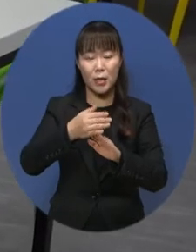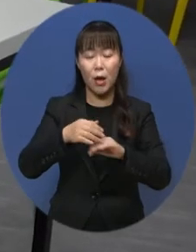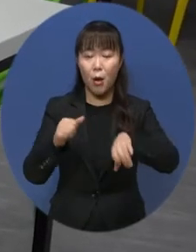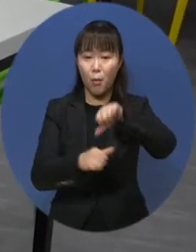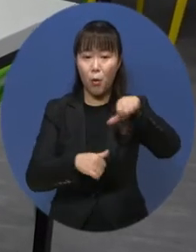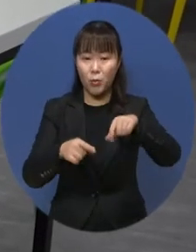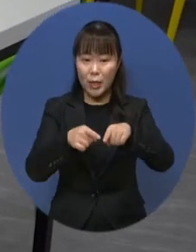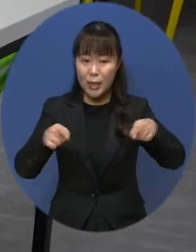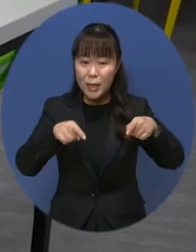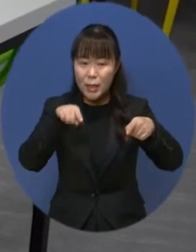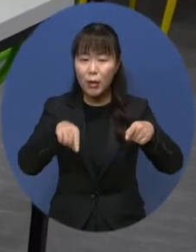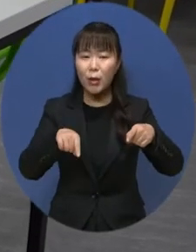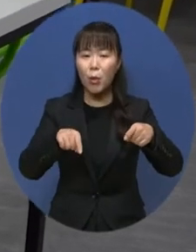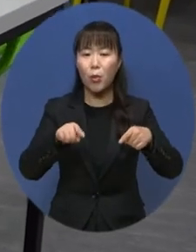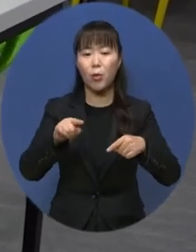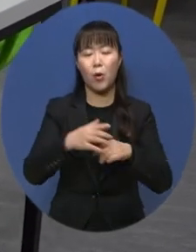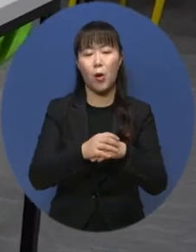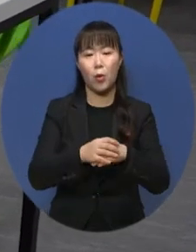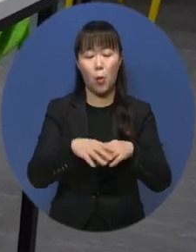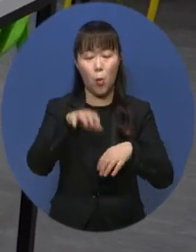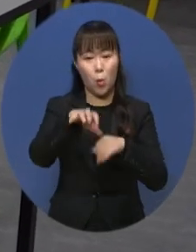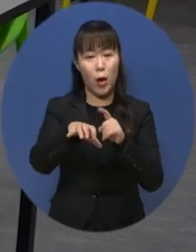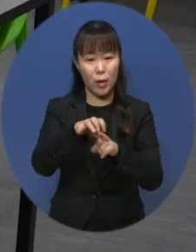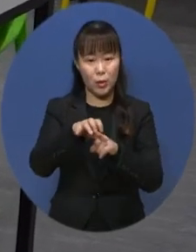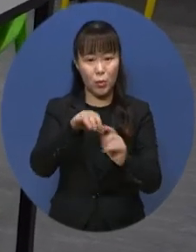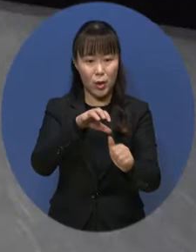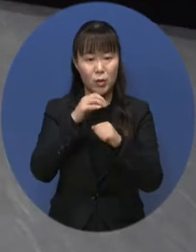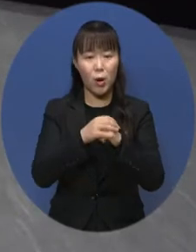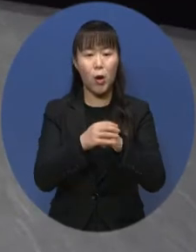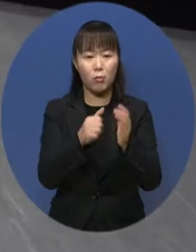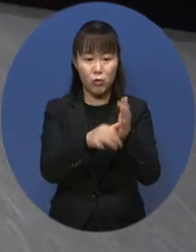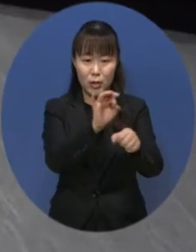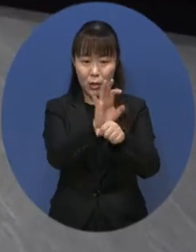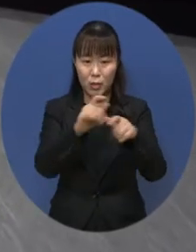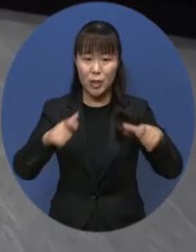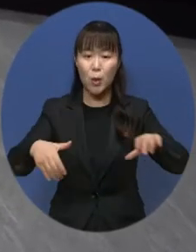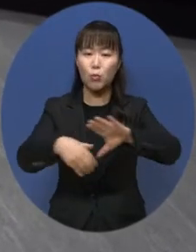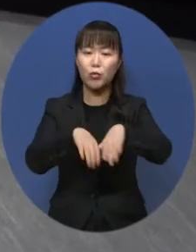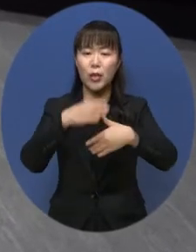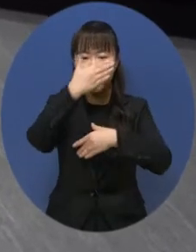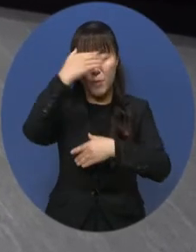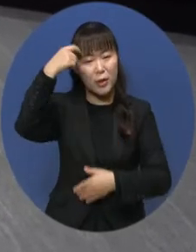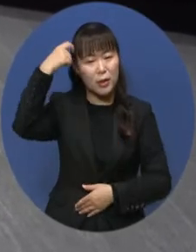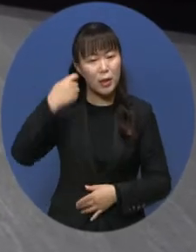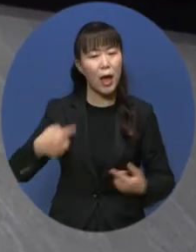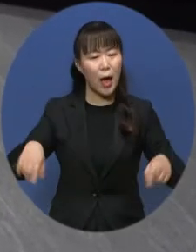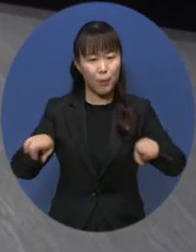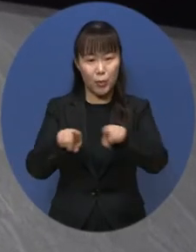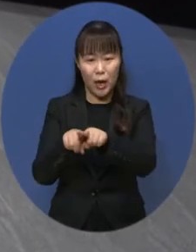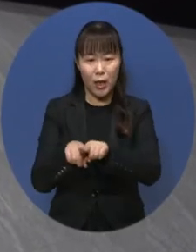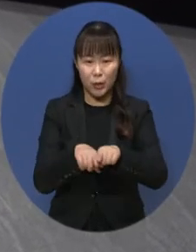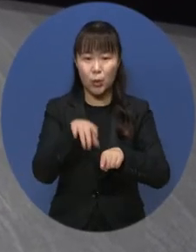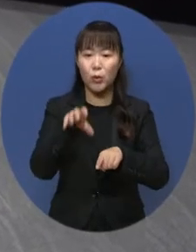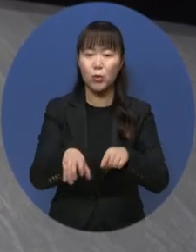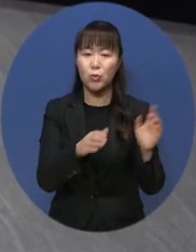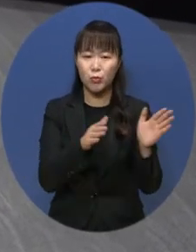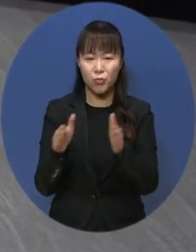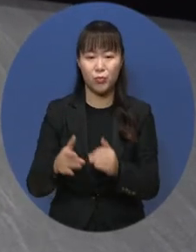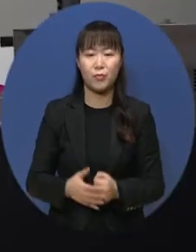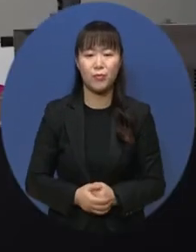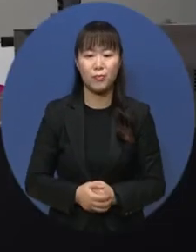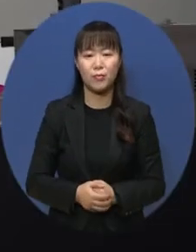공간인 570제곱미터를 활용하여 쇼핑과 지역 문화, 젊은 감각이 어우러진 공간으로 조성되어